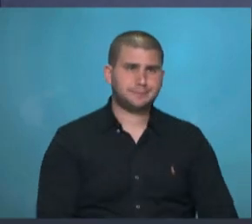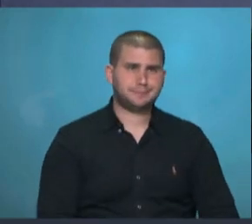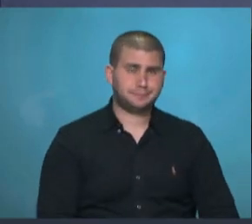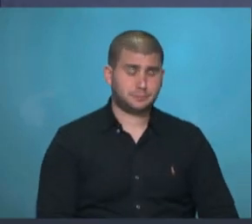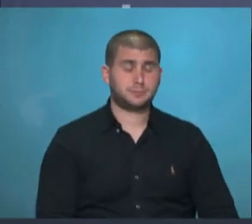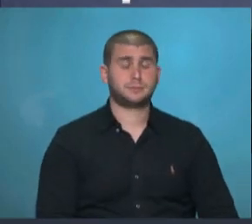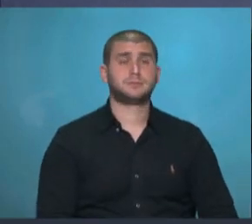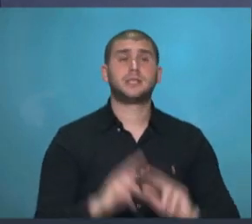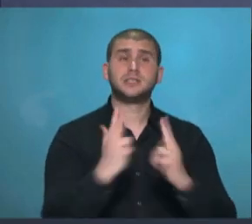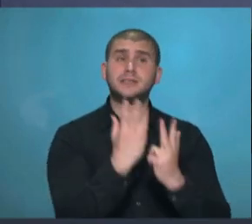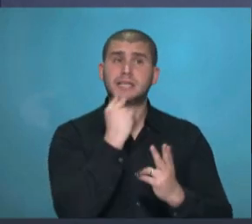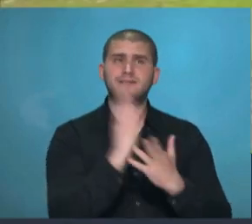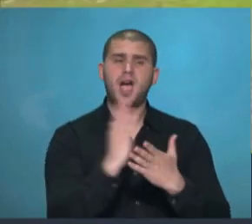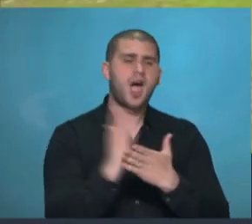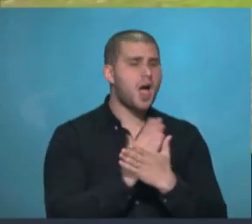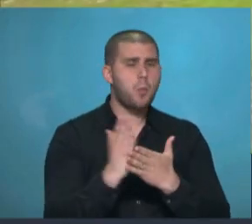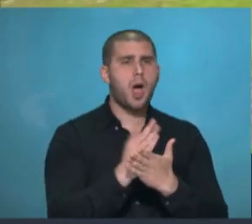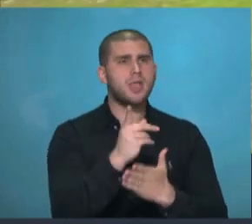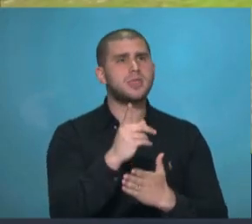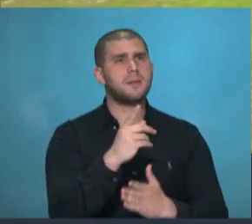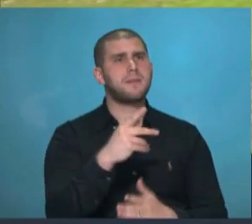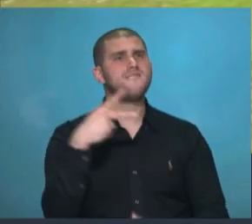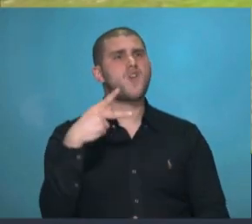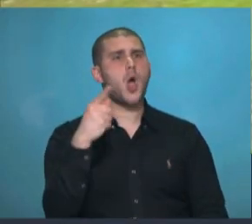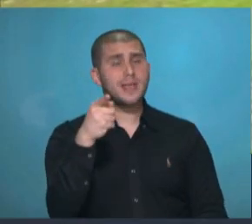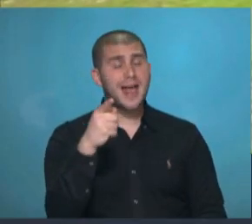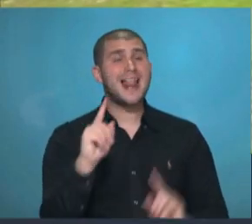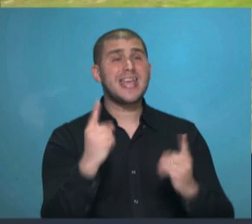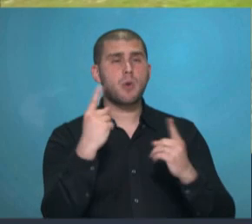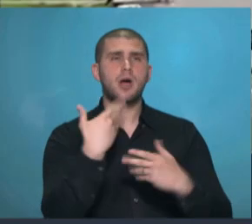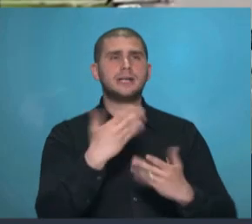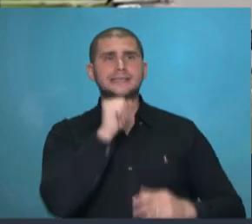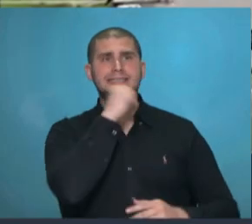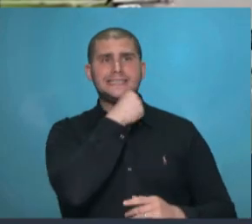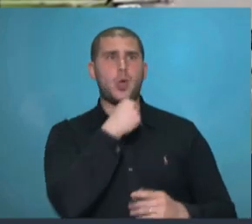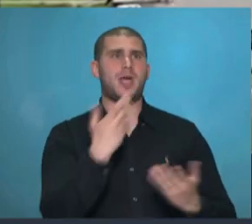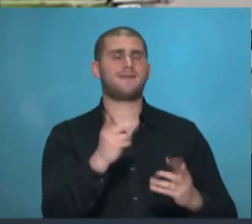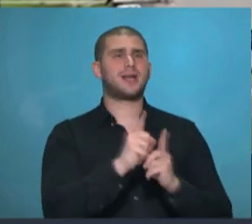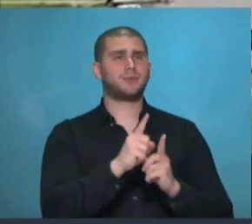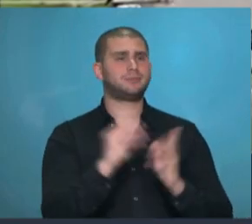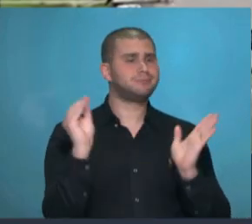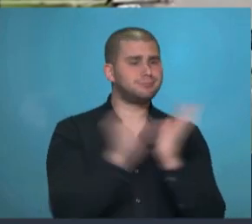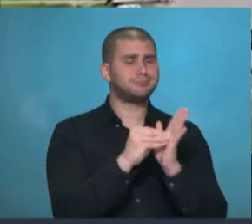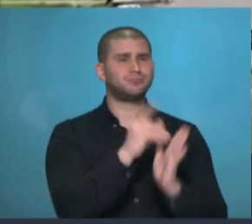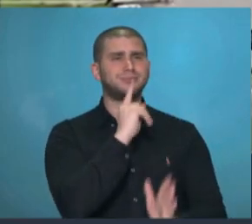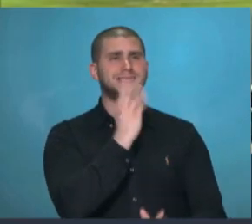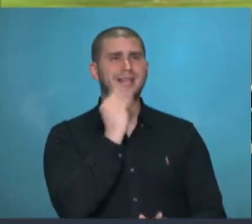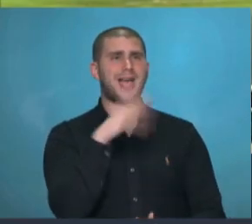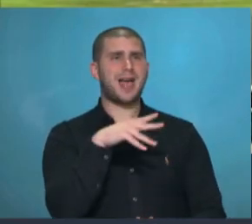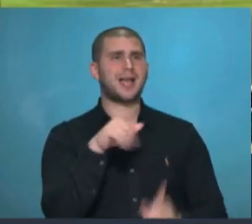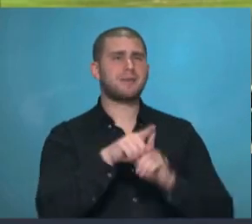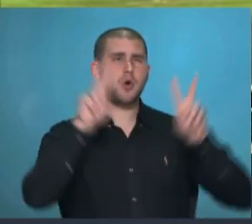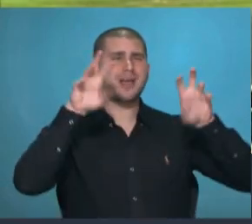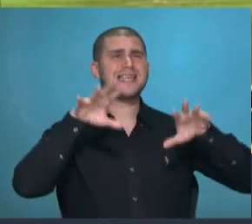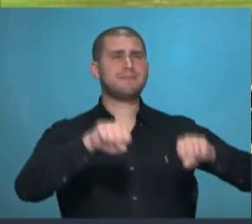הצוות הישראלי כבר ערוך ומוכן בפלורידה, לאירוע שיעשה היסטוריה קטנה וישיר את חותמה של ישראל על תולדות כיבוש החלל.